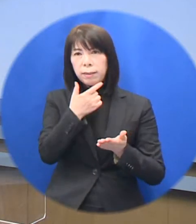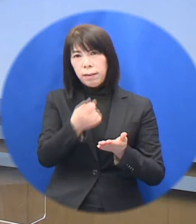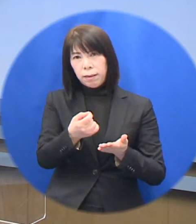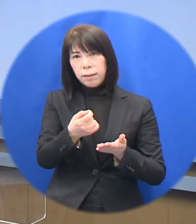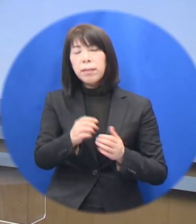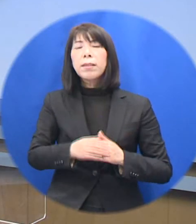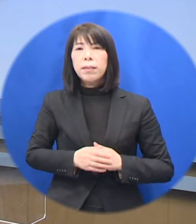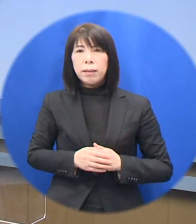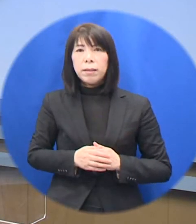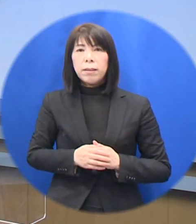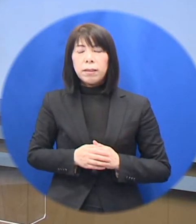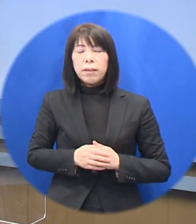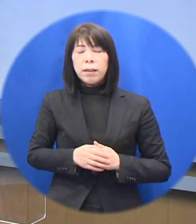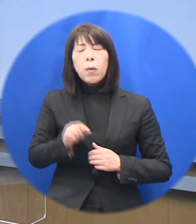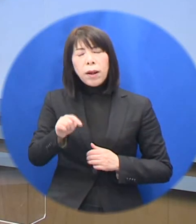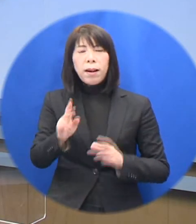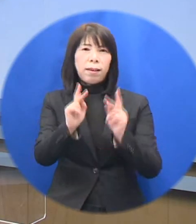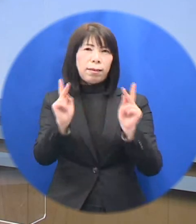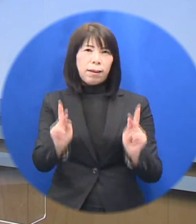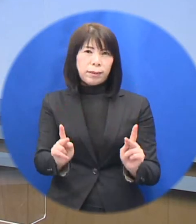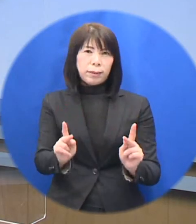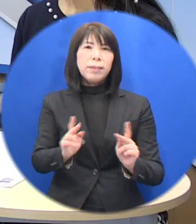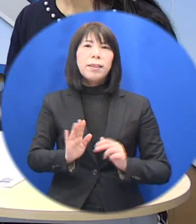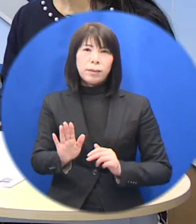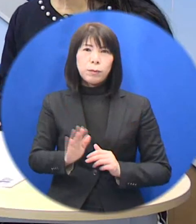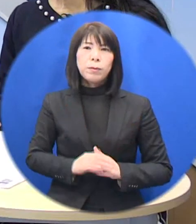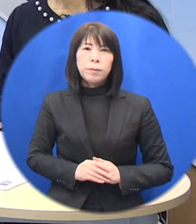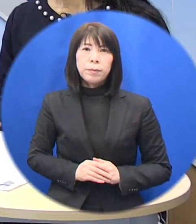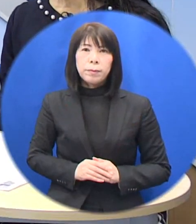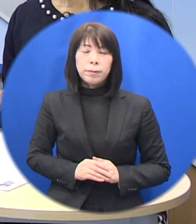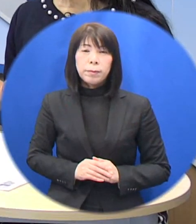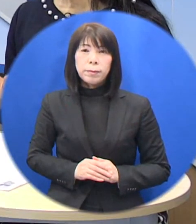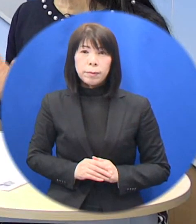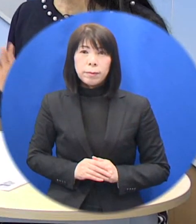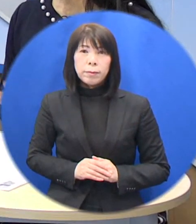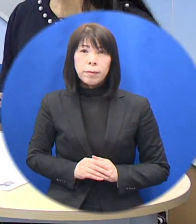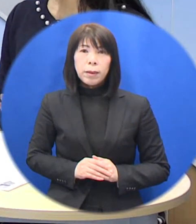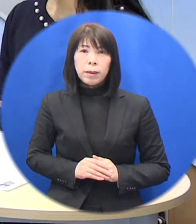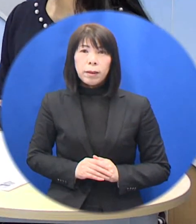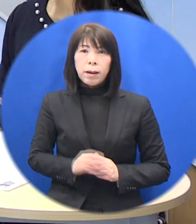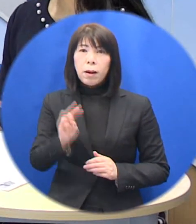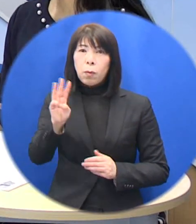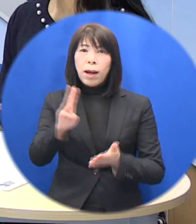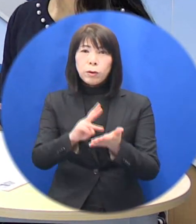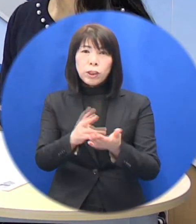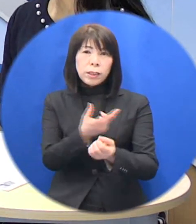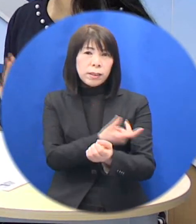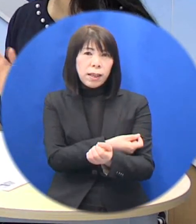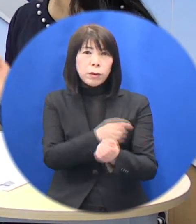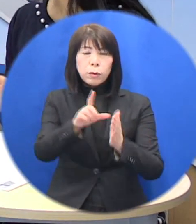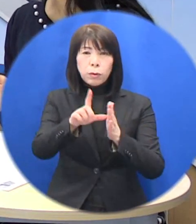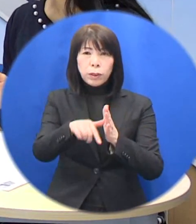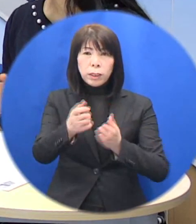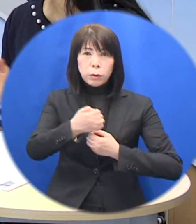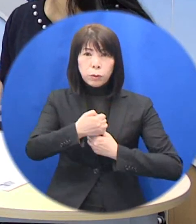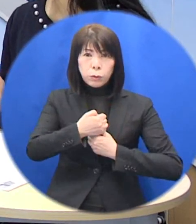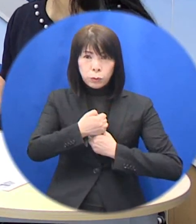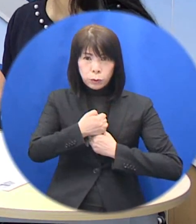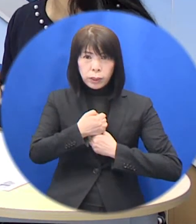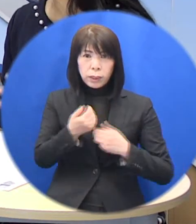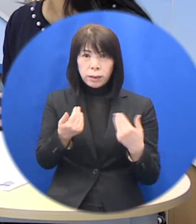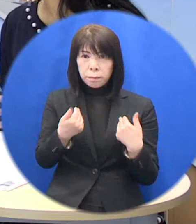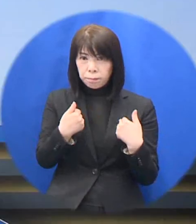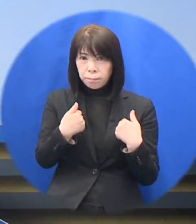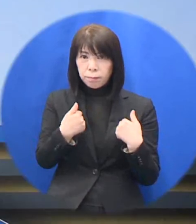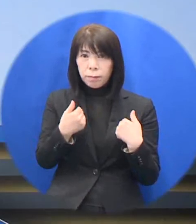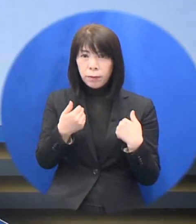がですね、まあ、我々の大きな課題です。 はい、ちなみにこのワクチン接種の際注意点、注意して